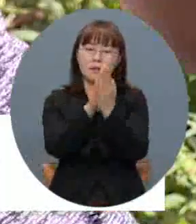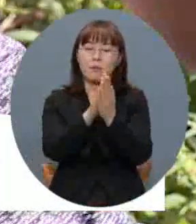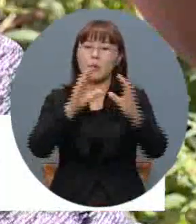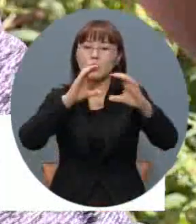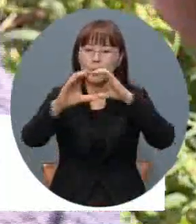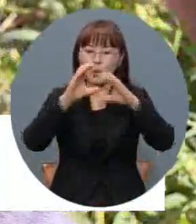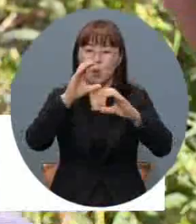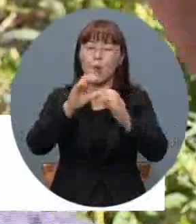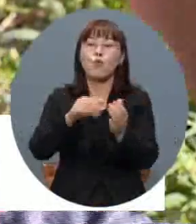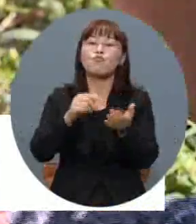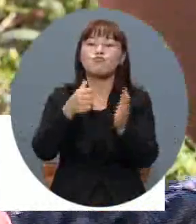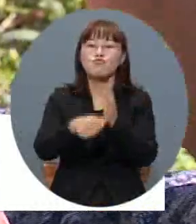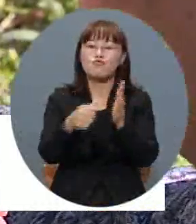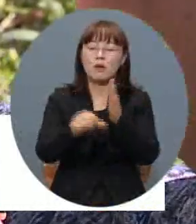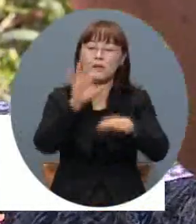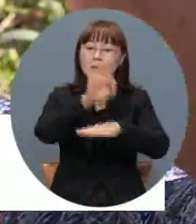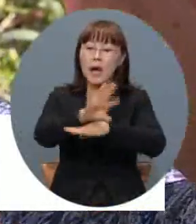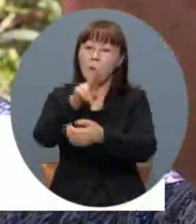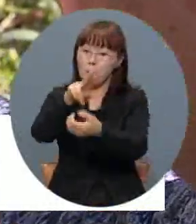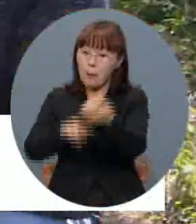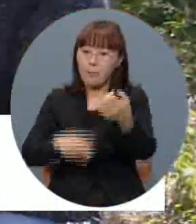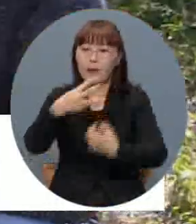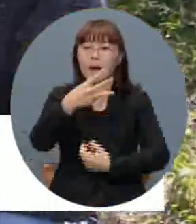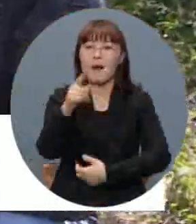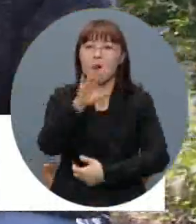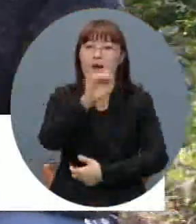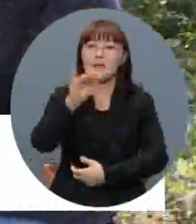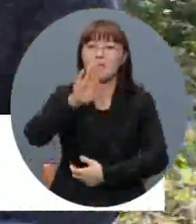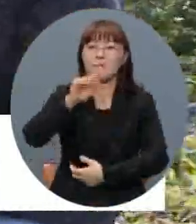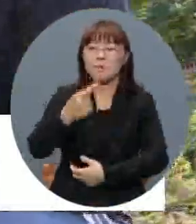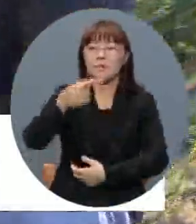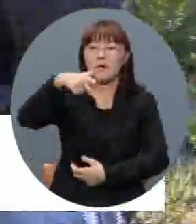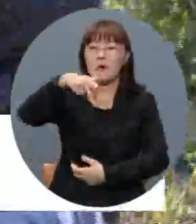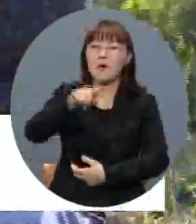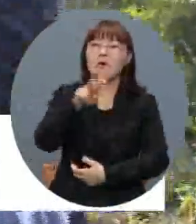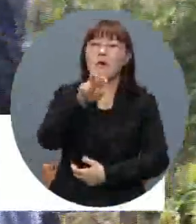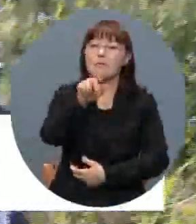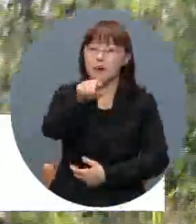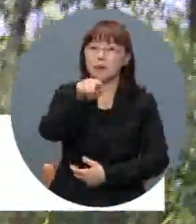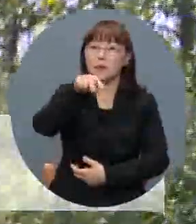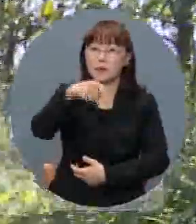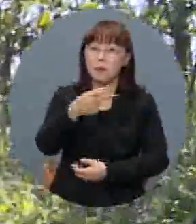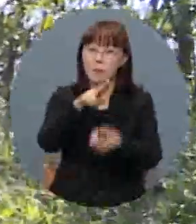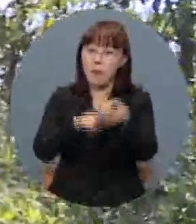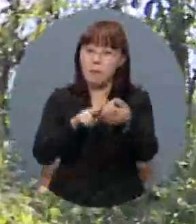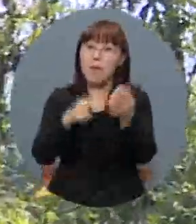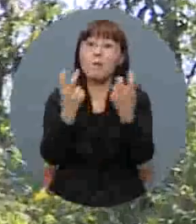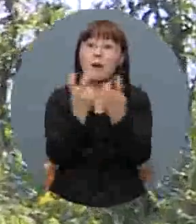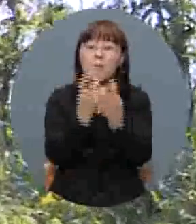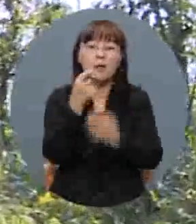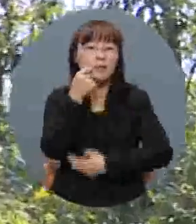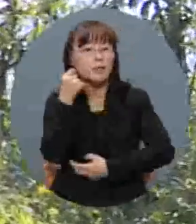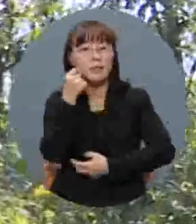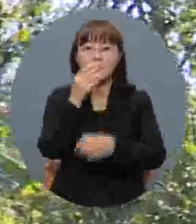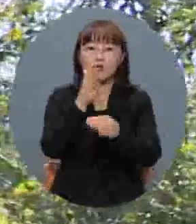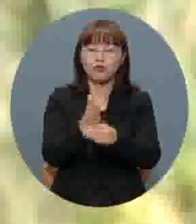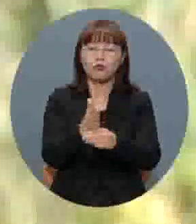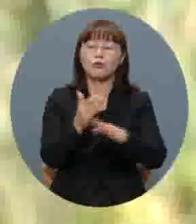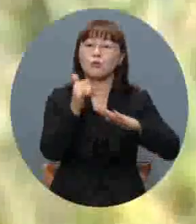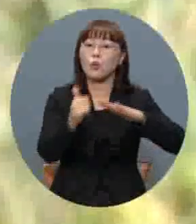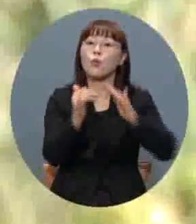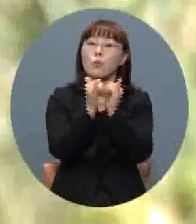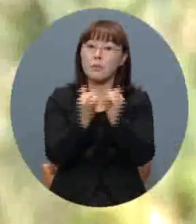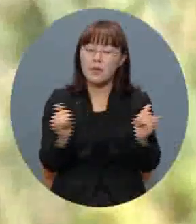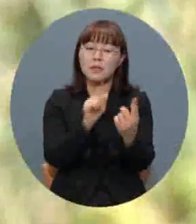물건을 사고 파는 이른바 라이브 커머스가 새로운 판매 방식으로 떠오르고 있습니다. 농민으로서도